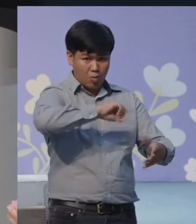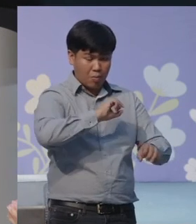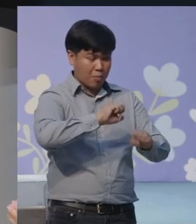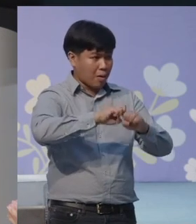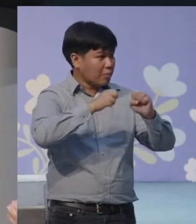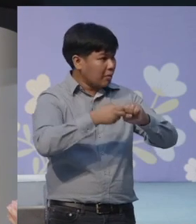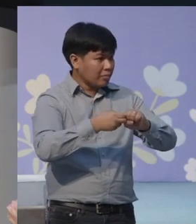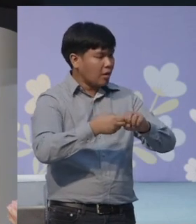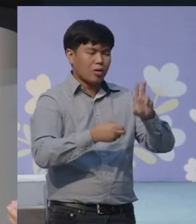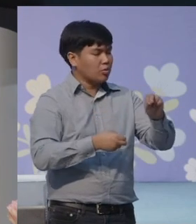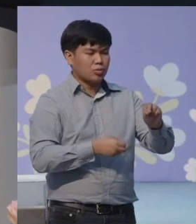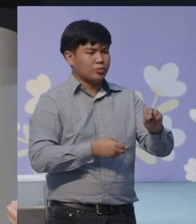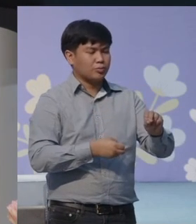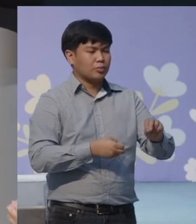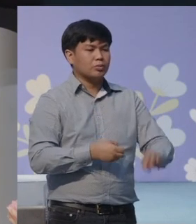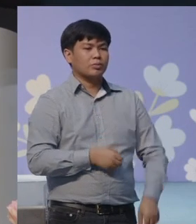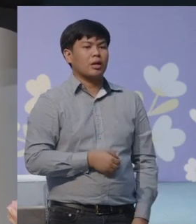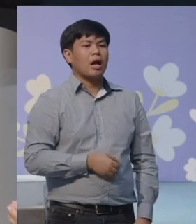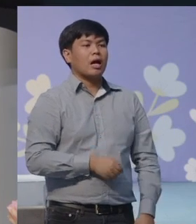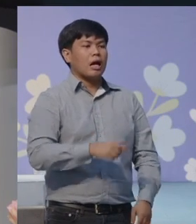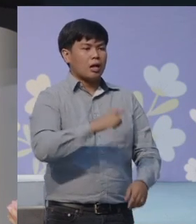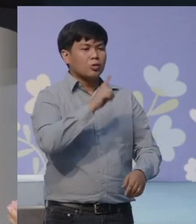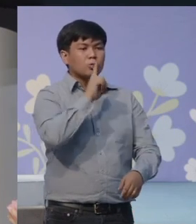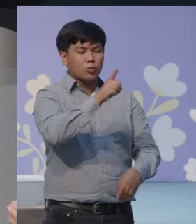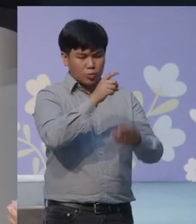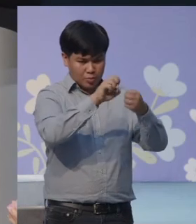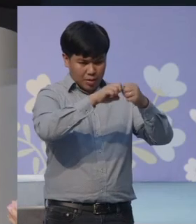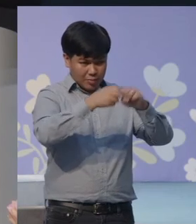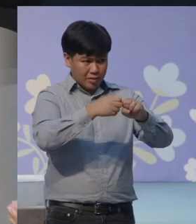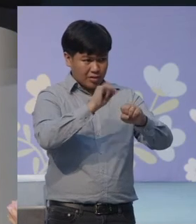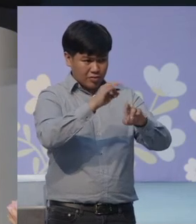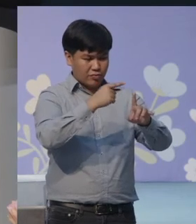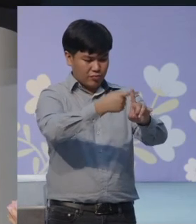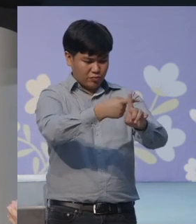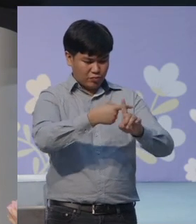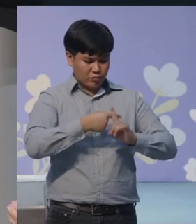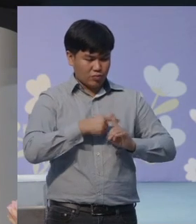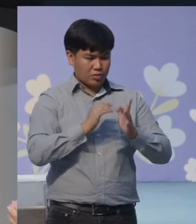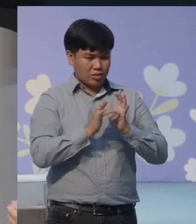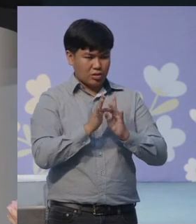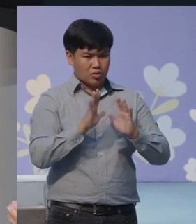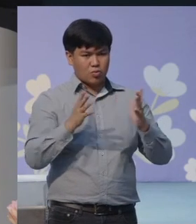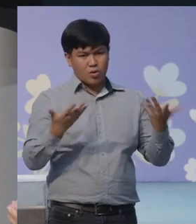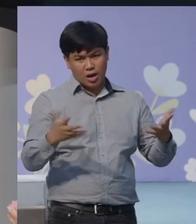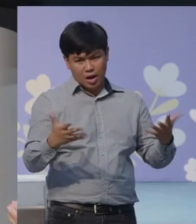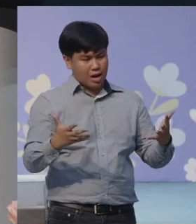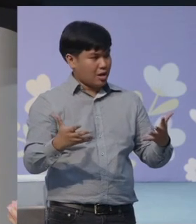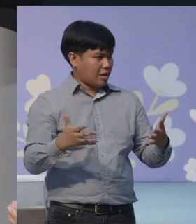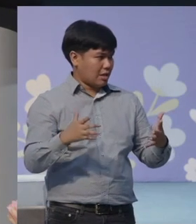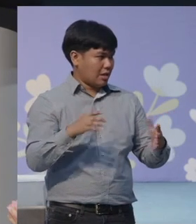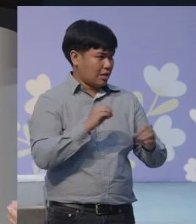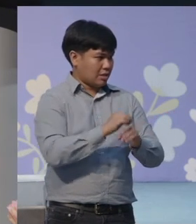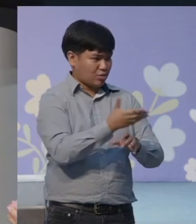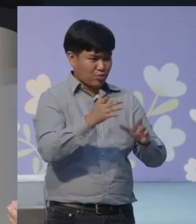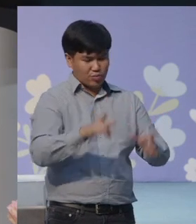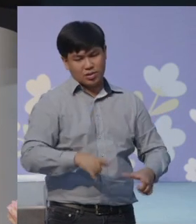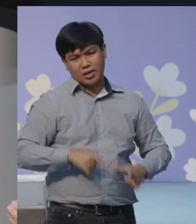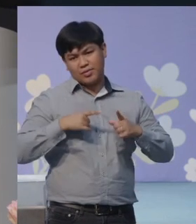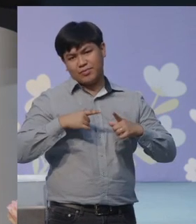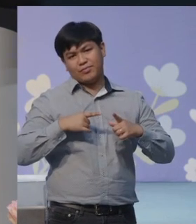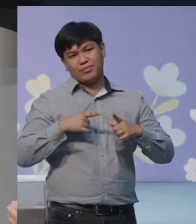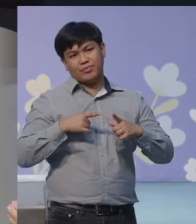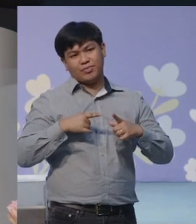Ang kawalan ni Kristo ang pinakamahirap sa buhay.